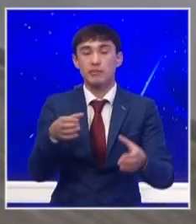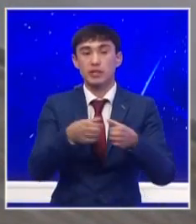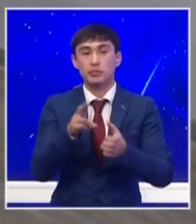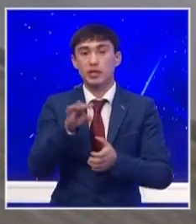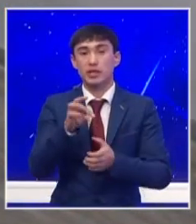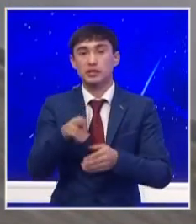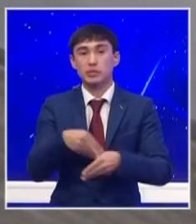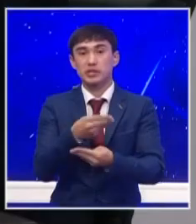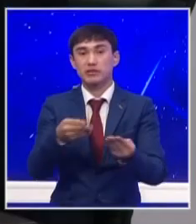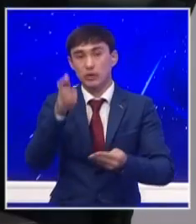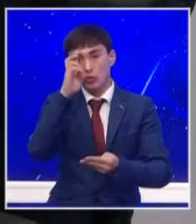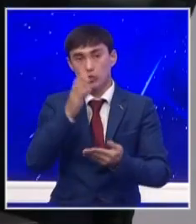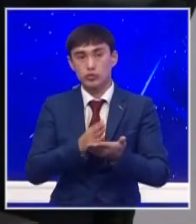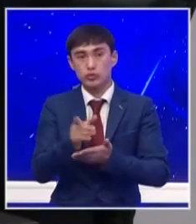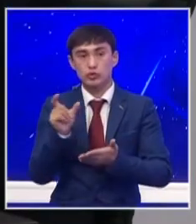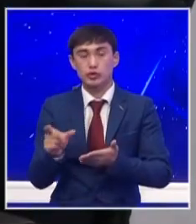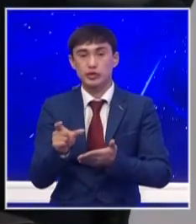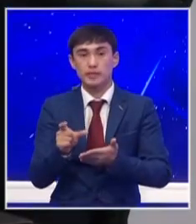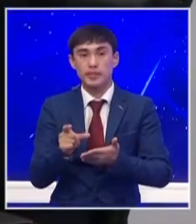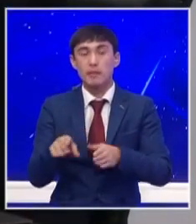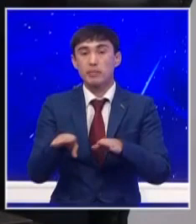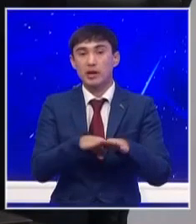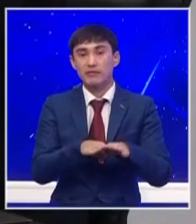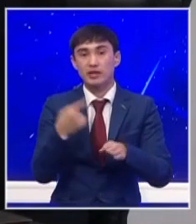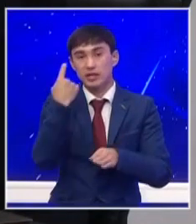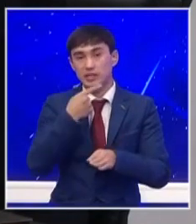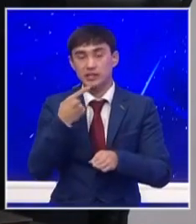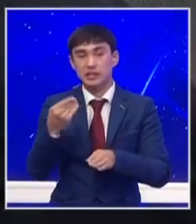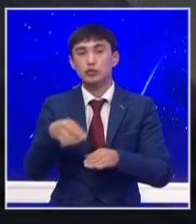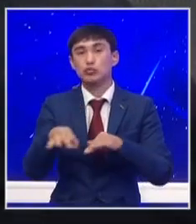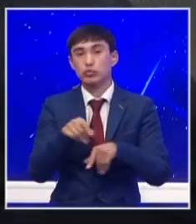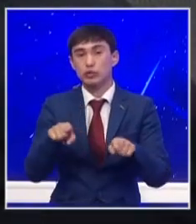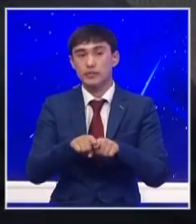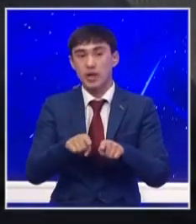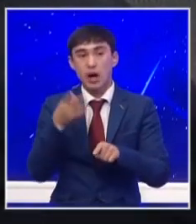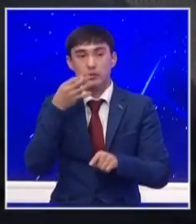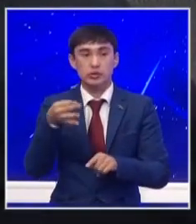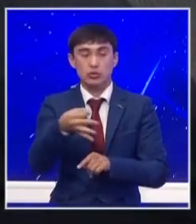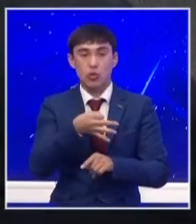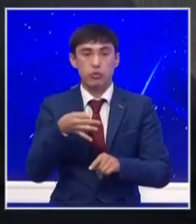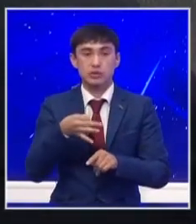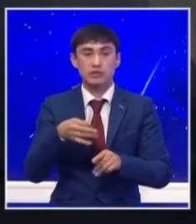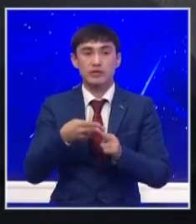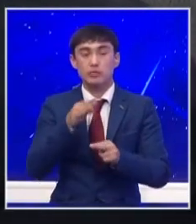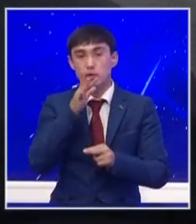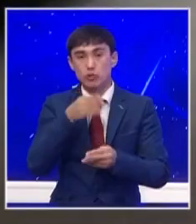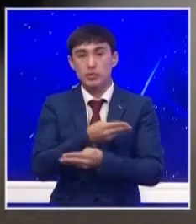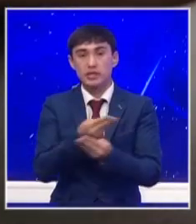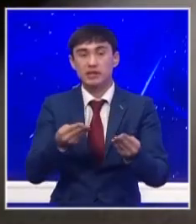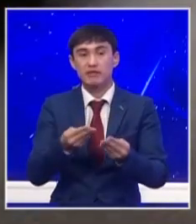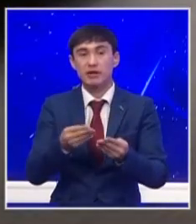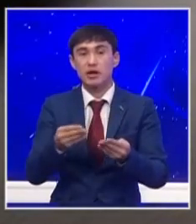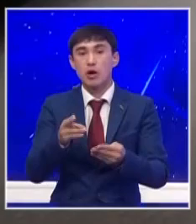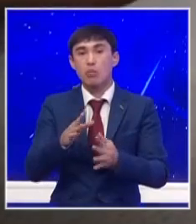декларацию предоставляли государственные служащие приравненные к ним лица и их супруги по Алматинской области в этот период предоставили